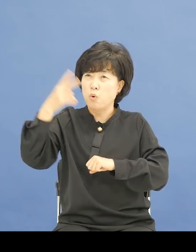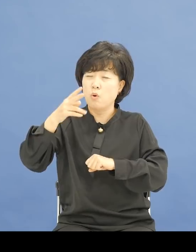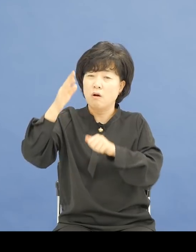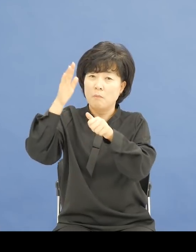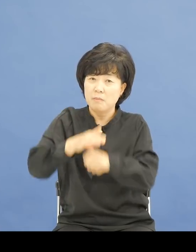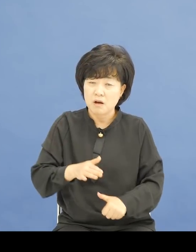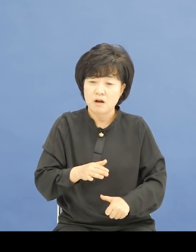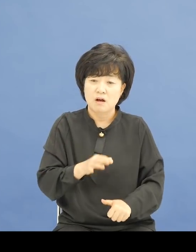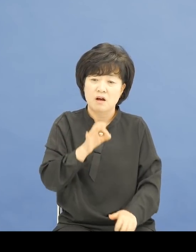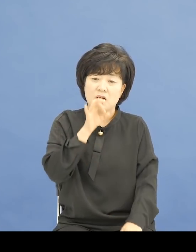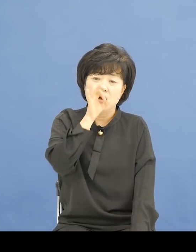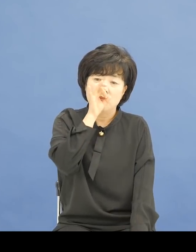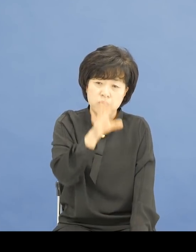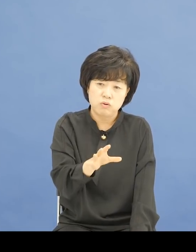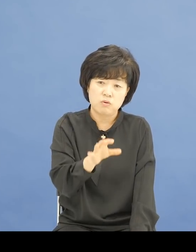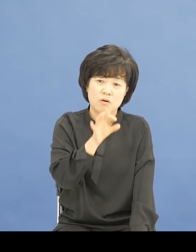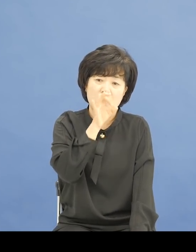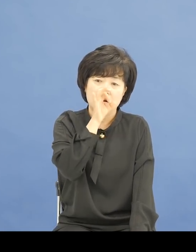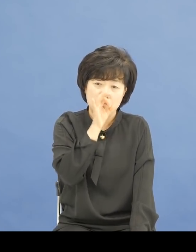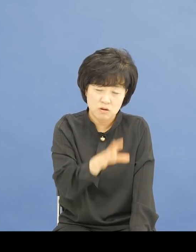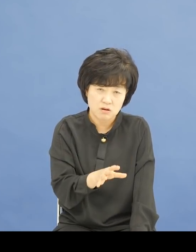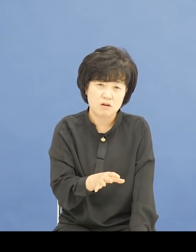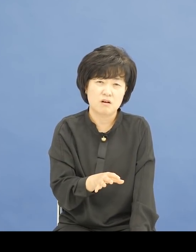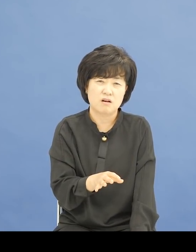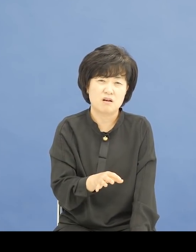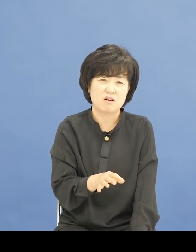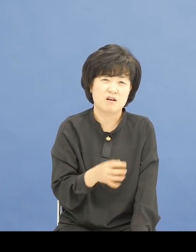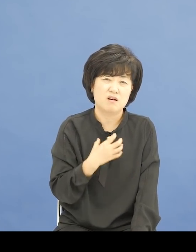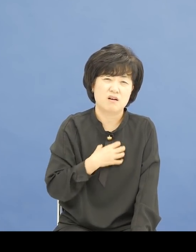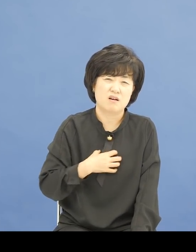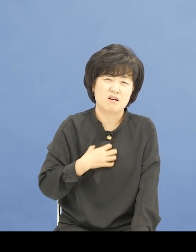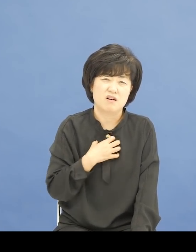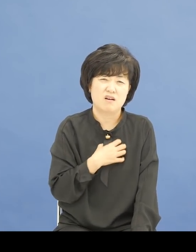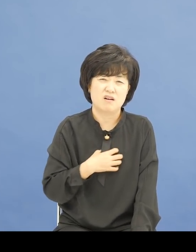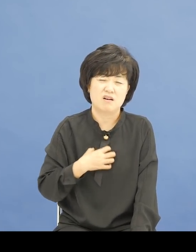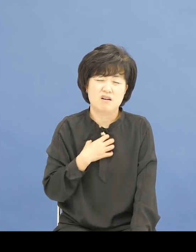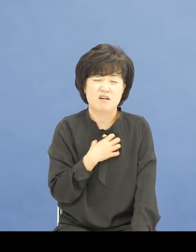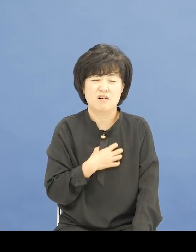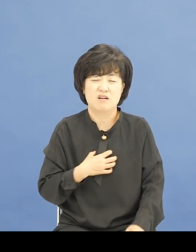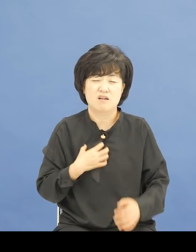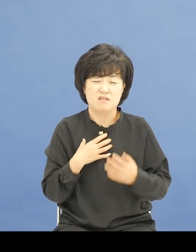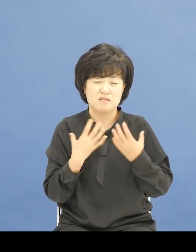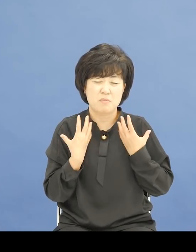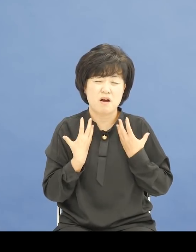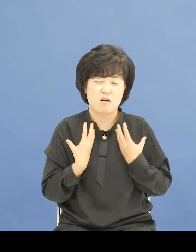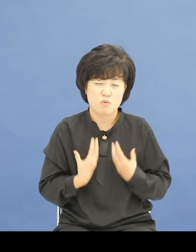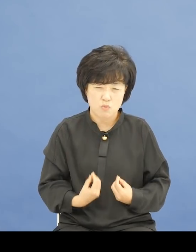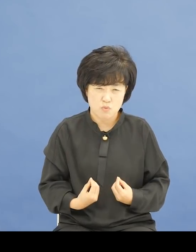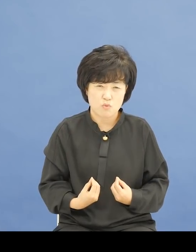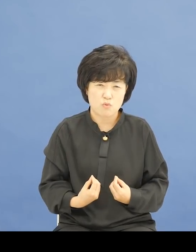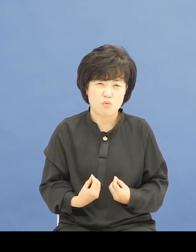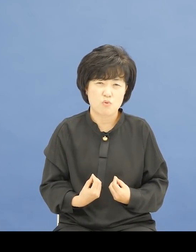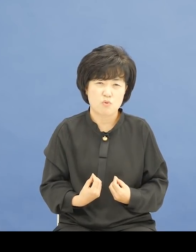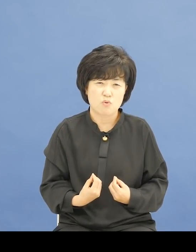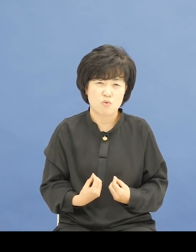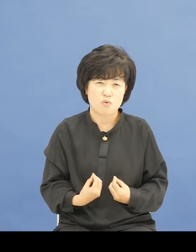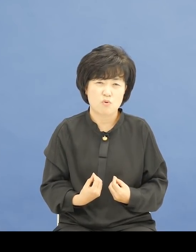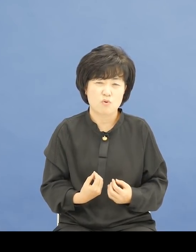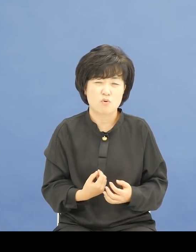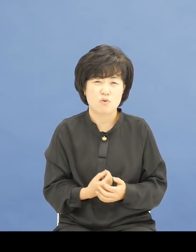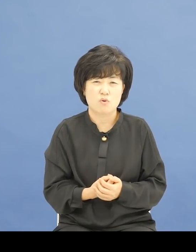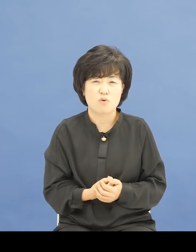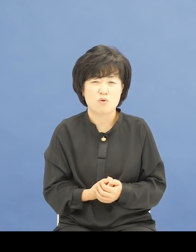도전했는데도 또 그렇게 되니까 네. 아, 역시 안 되는 건 안 되는 거구나 라는 생각에 저 스스로에게 또 실망하고 결과적으로 그렇게